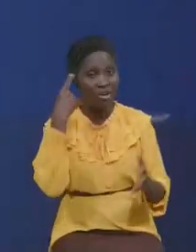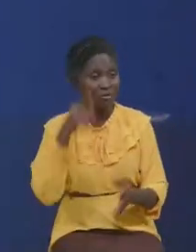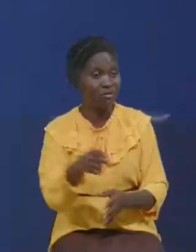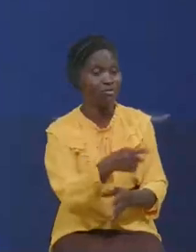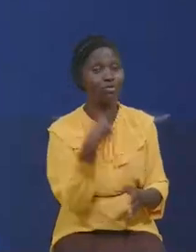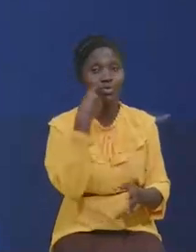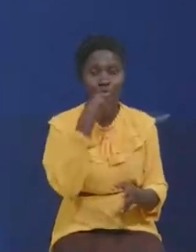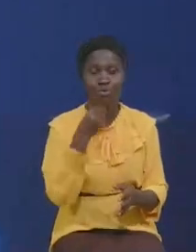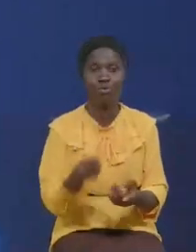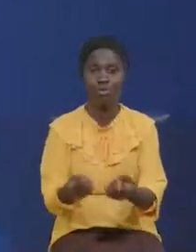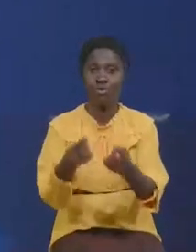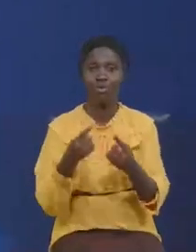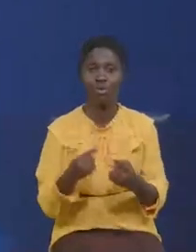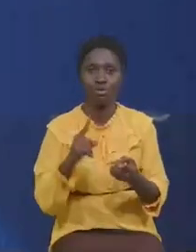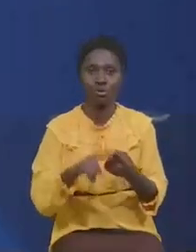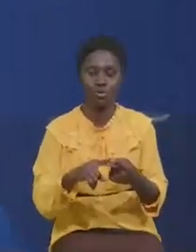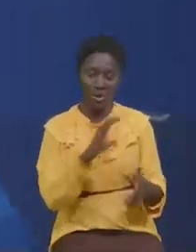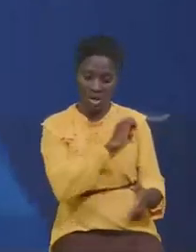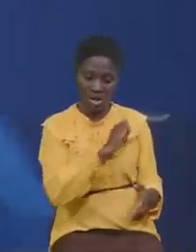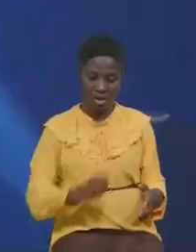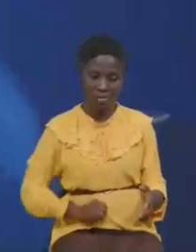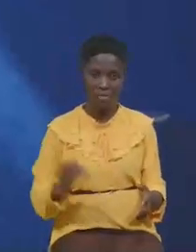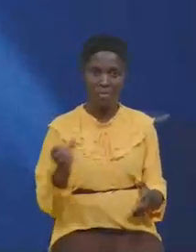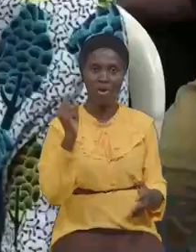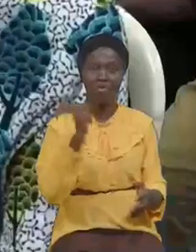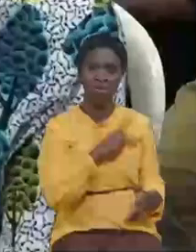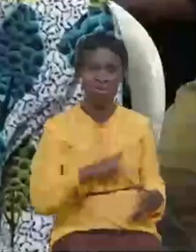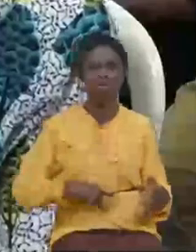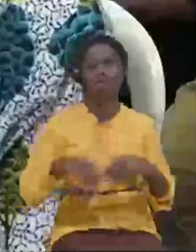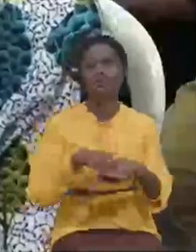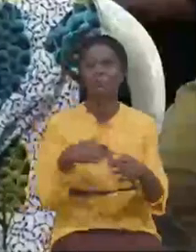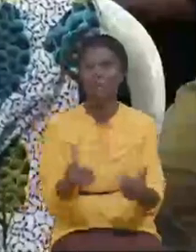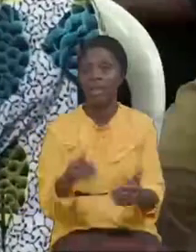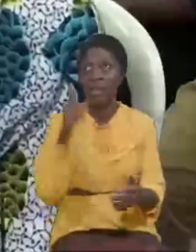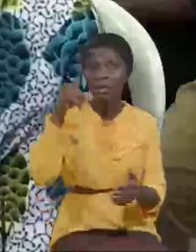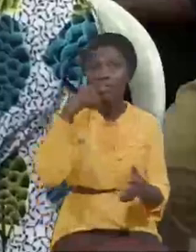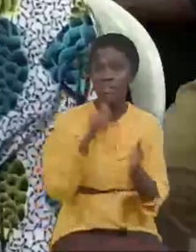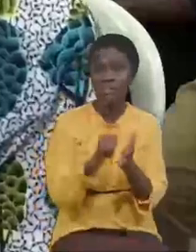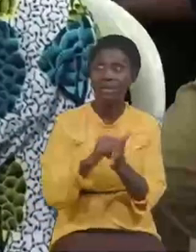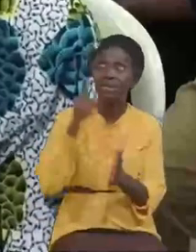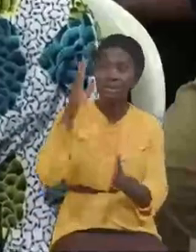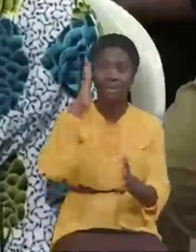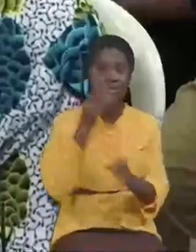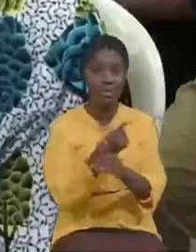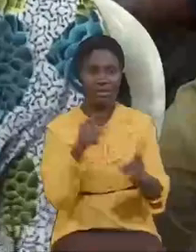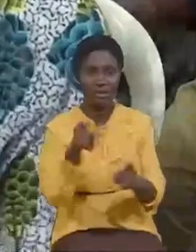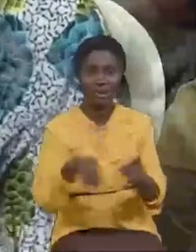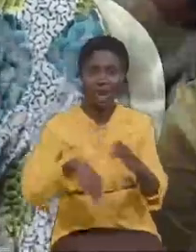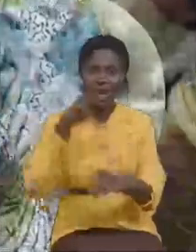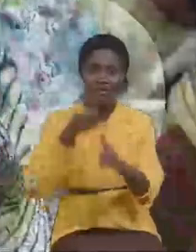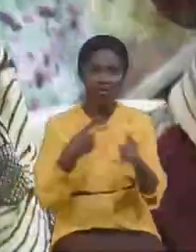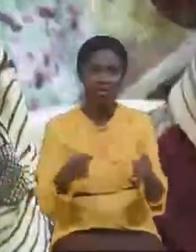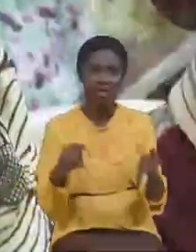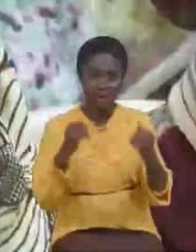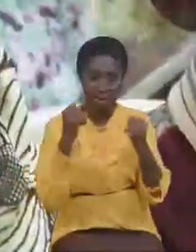viennent dans le royaume d'Emmanuel. Et maintenant, il nous dit qu'il vous délivrera de